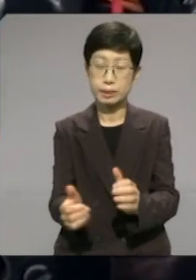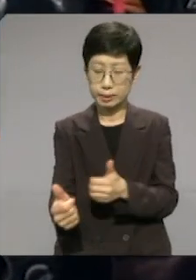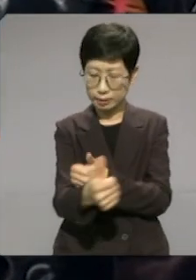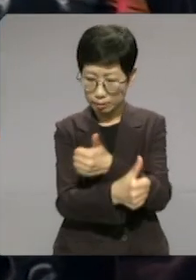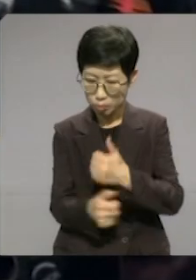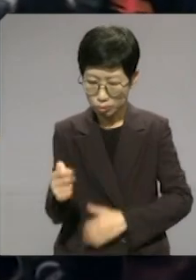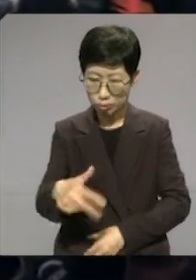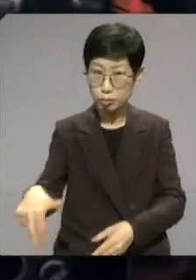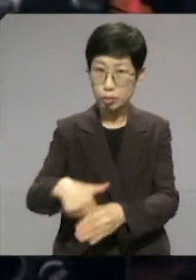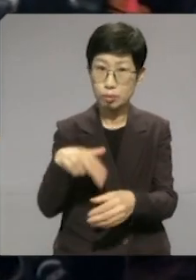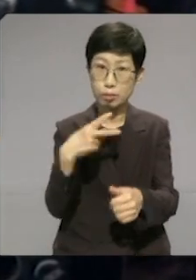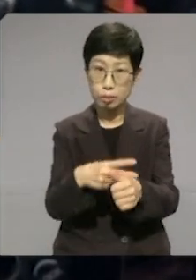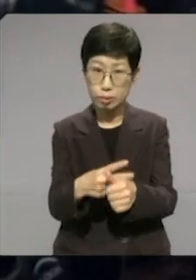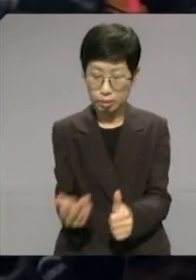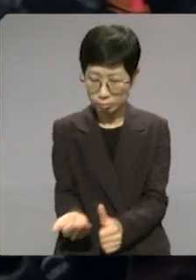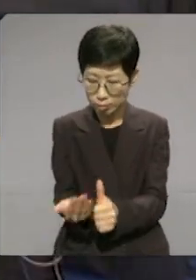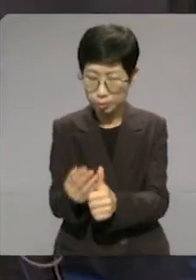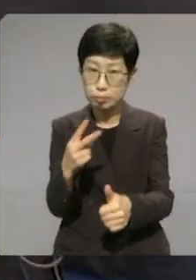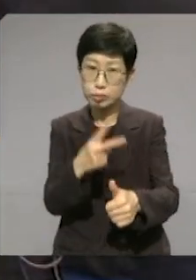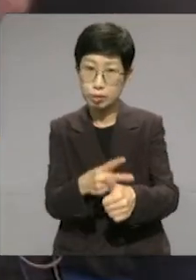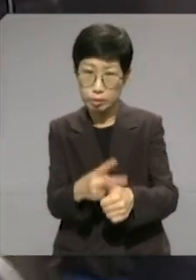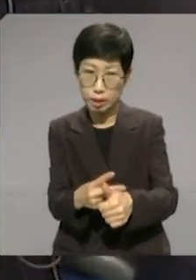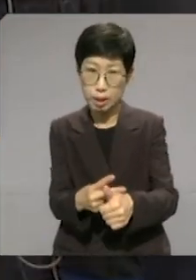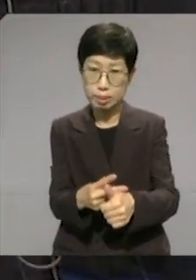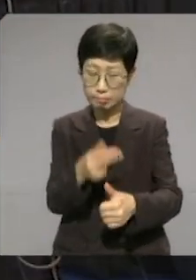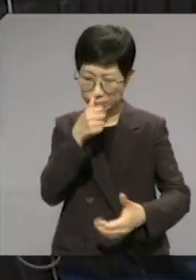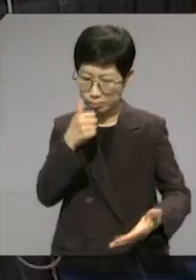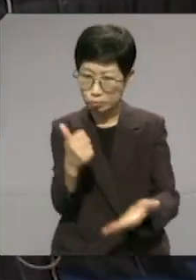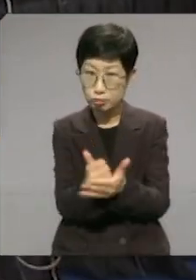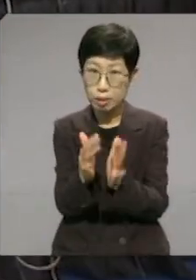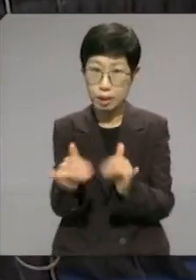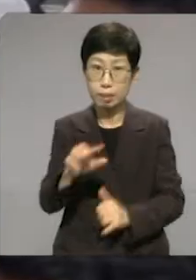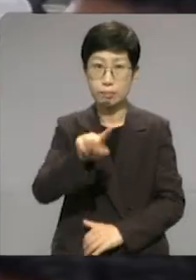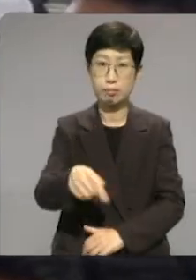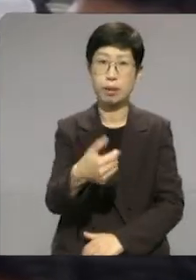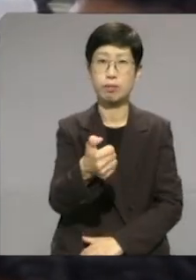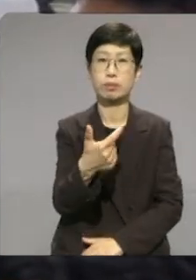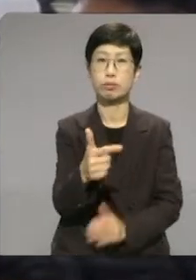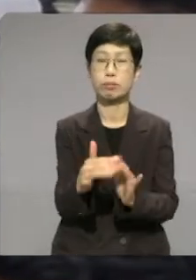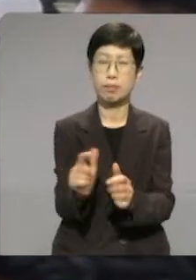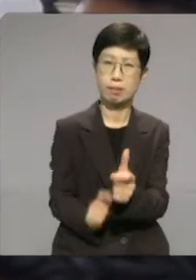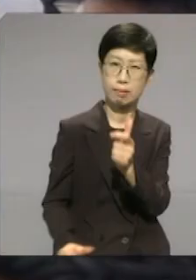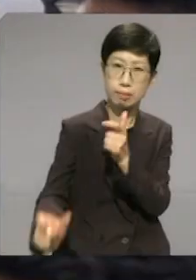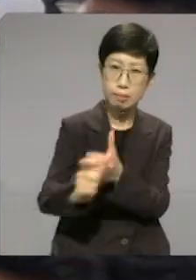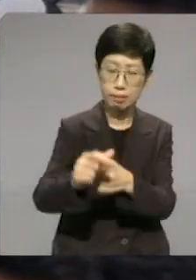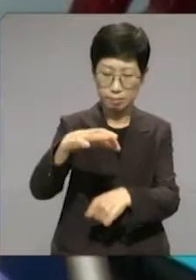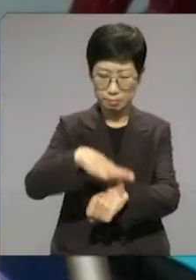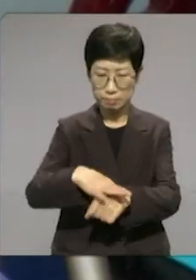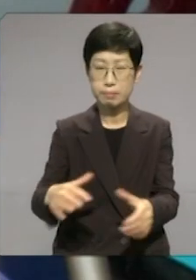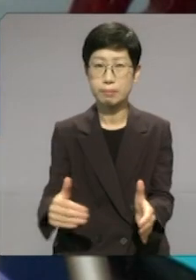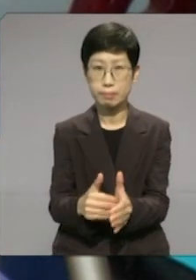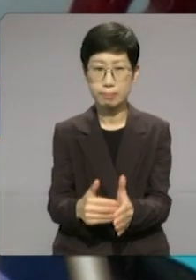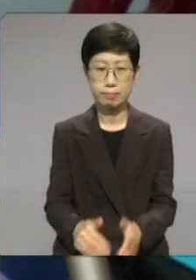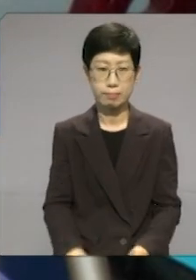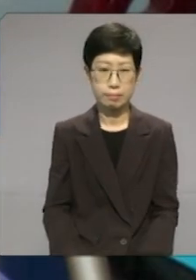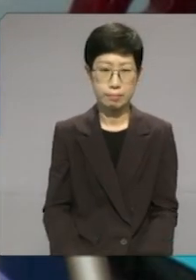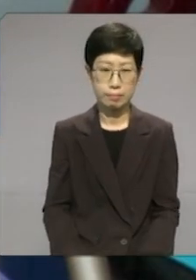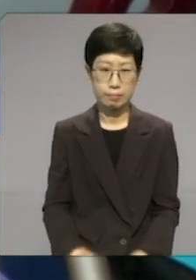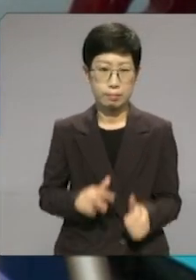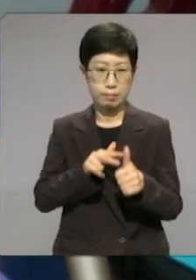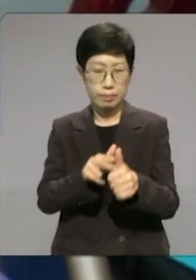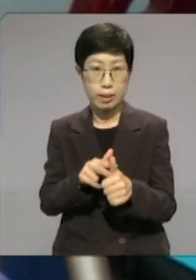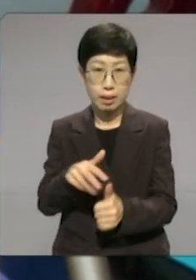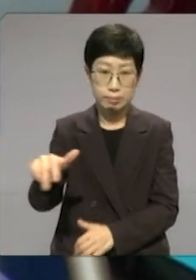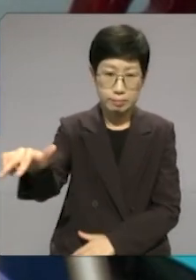간부들과 종교교사, 보육교사 등 아동학대 용의자 156명을 추가로 체포했습니다. Kita telah pun